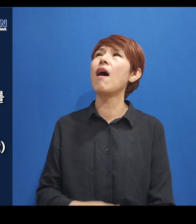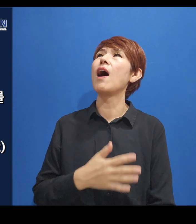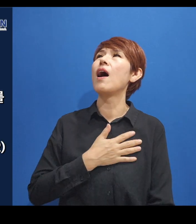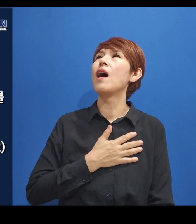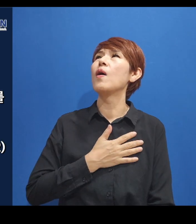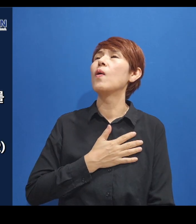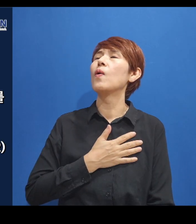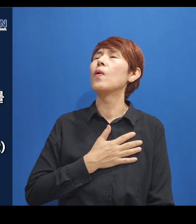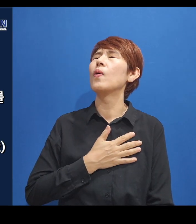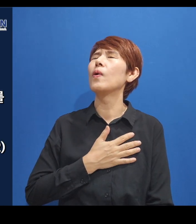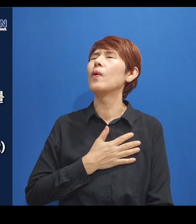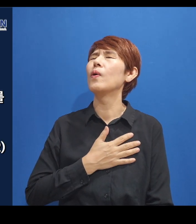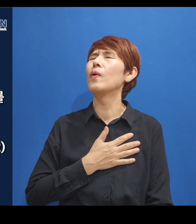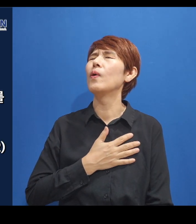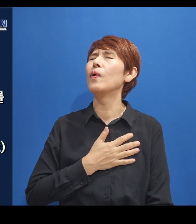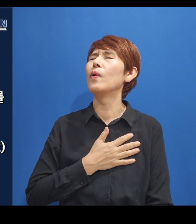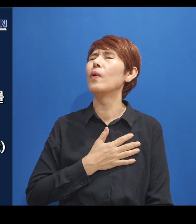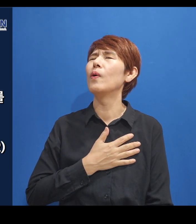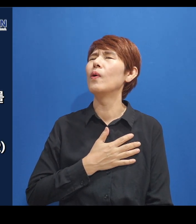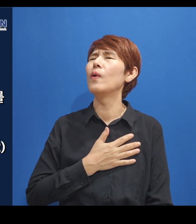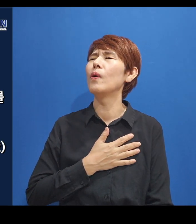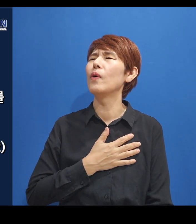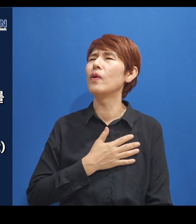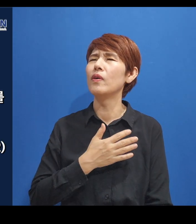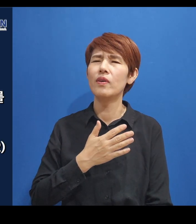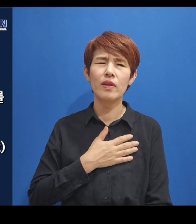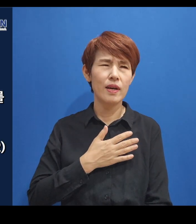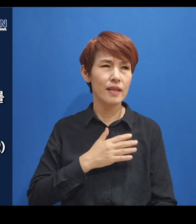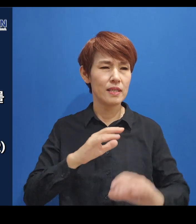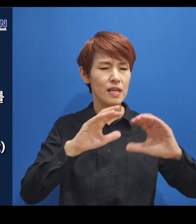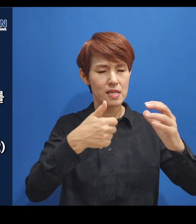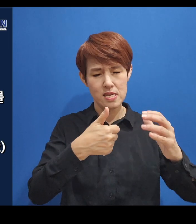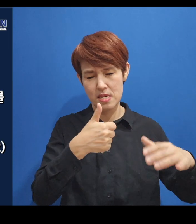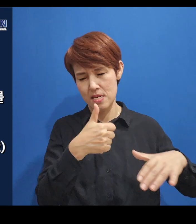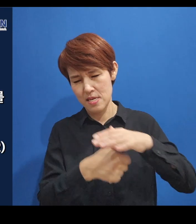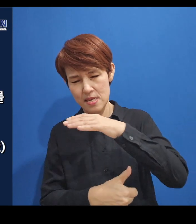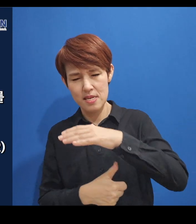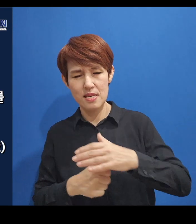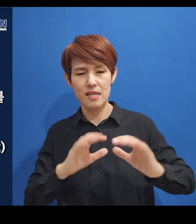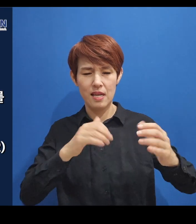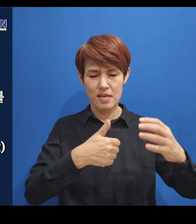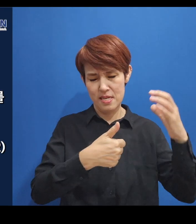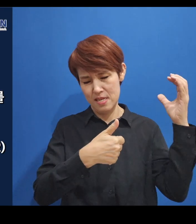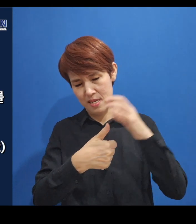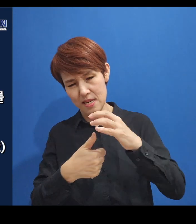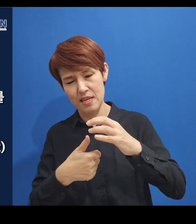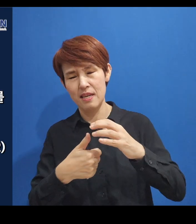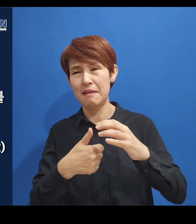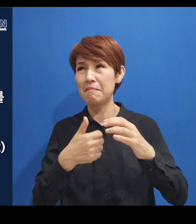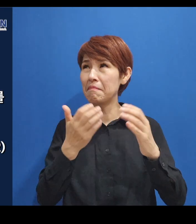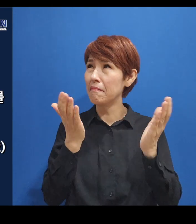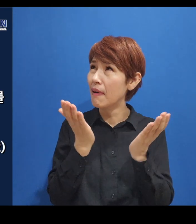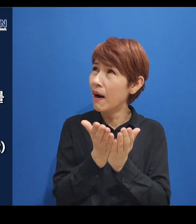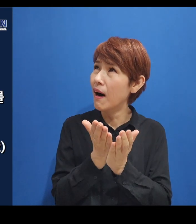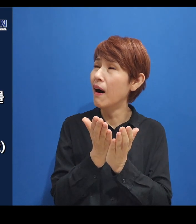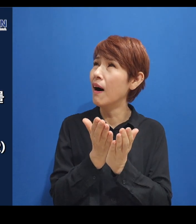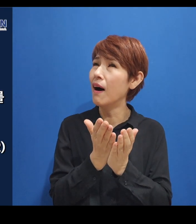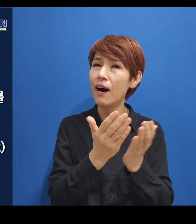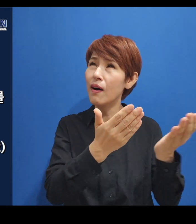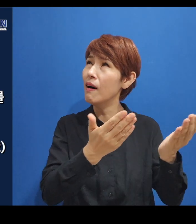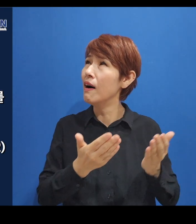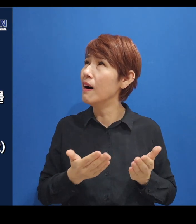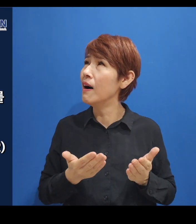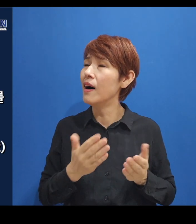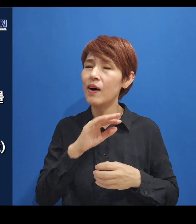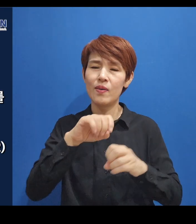아이고, 나 같은 걸 이렇게 능력받기에 합당한 자로 여겨주시다니 기뻐했다. 그리고 그들이 날마다